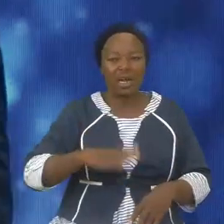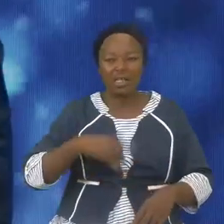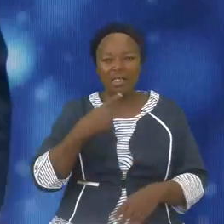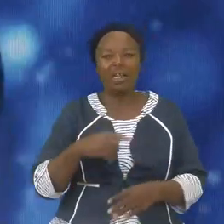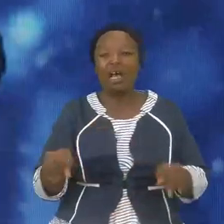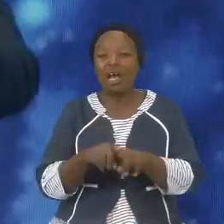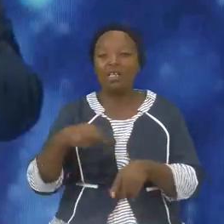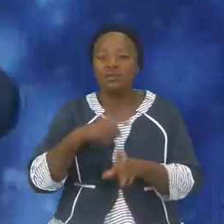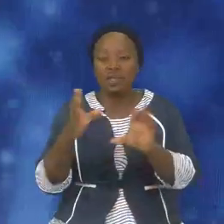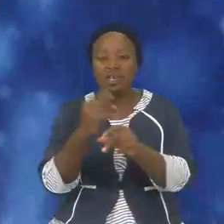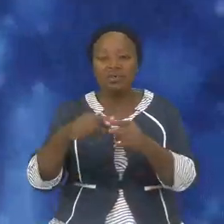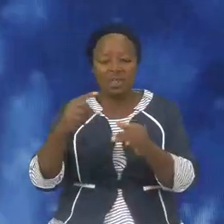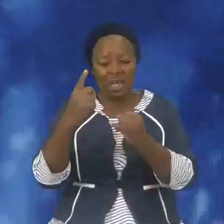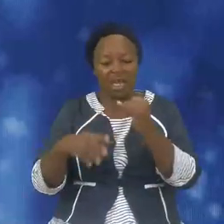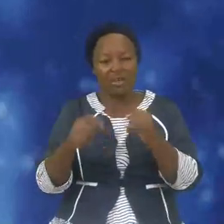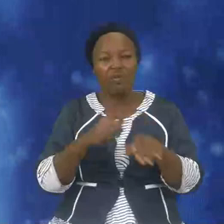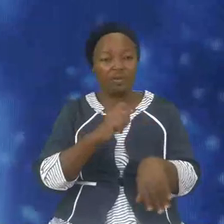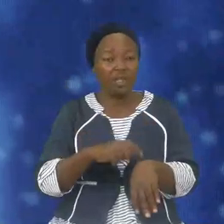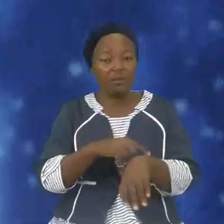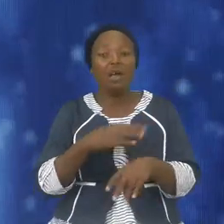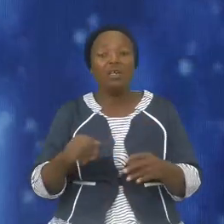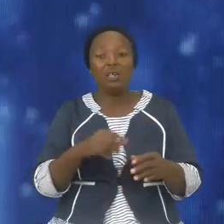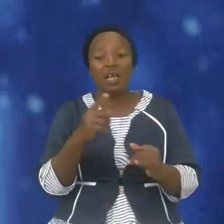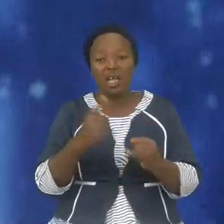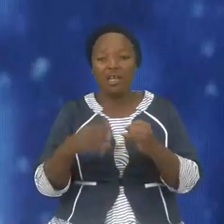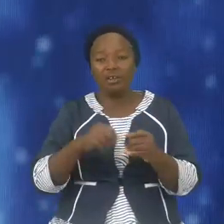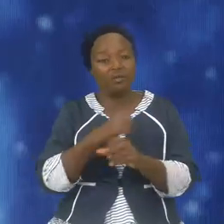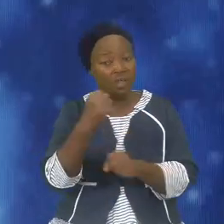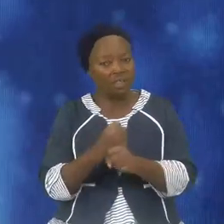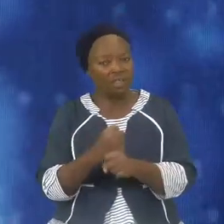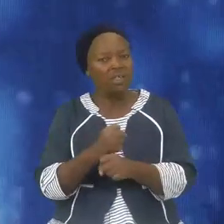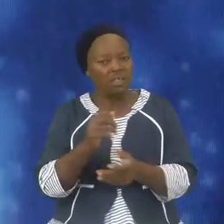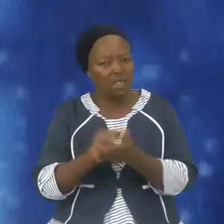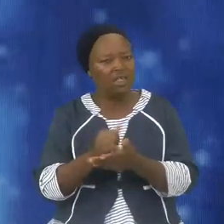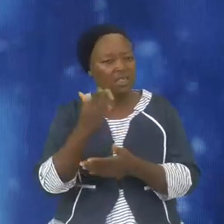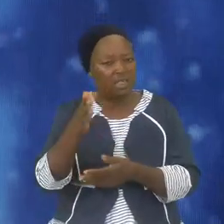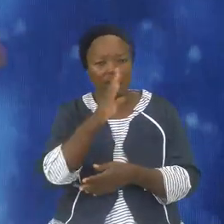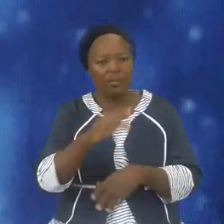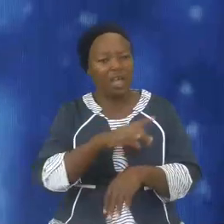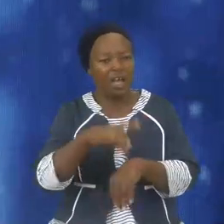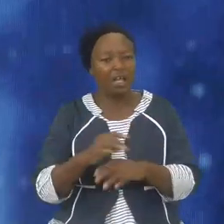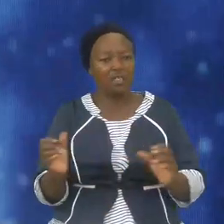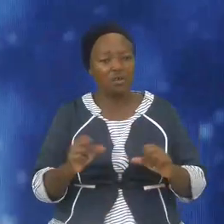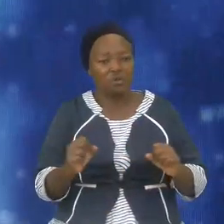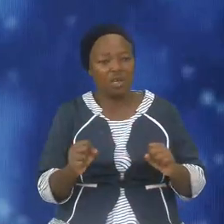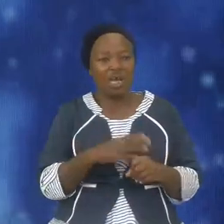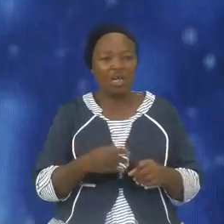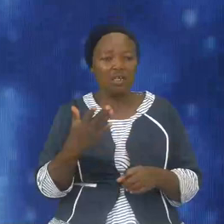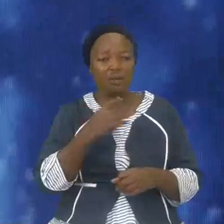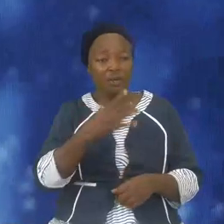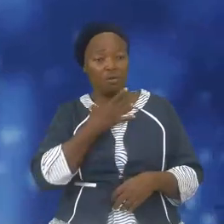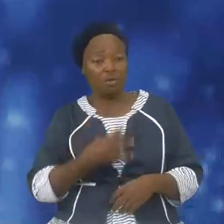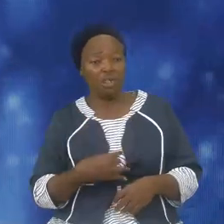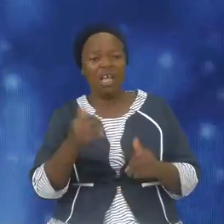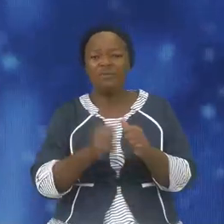Christ a dit qu'arrivé à la fin de l'âge, qu'il y aura des pestes, il y aura des tremblements de terre, il y aura des